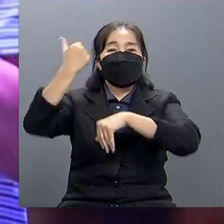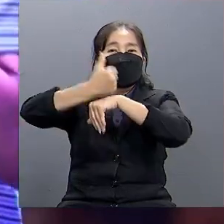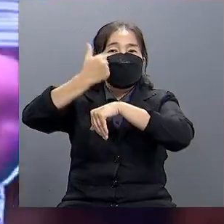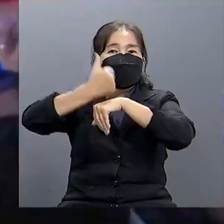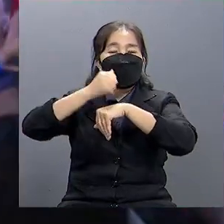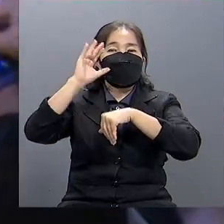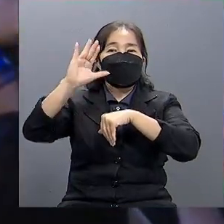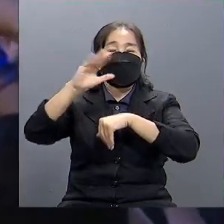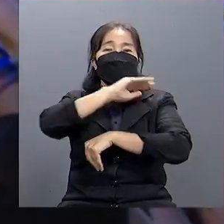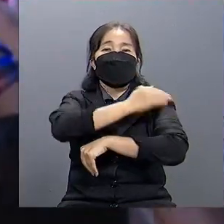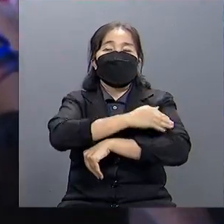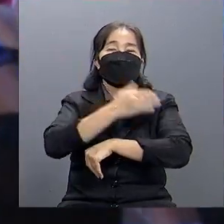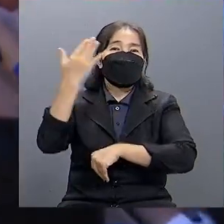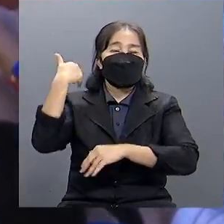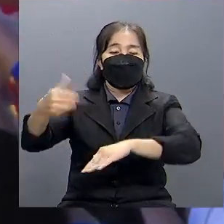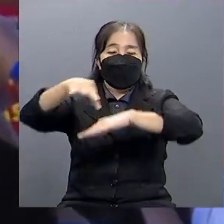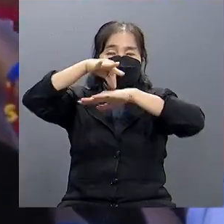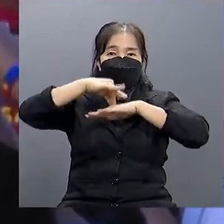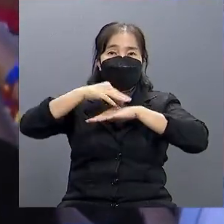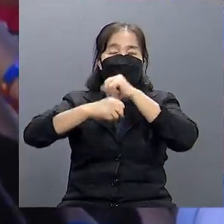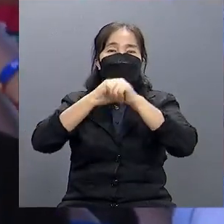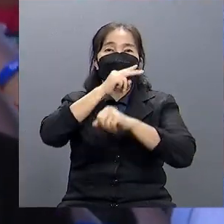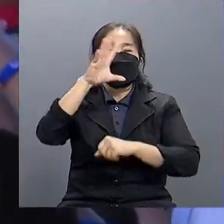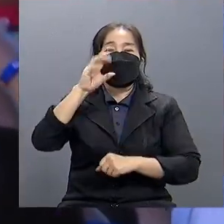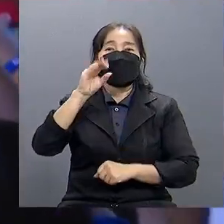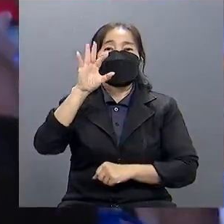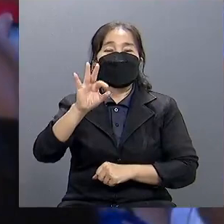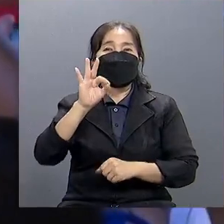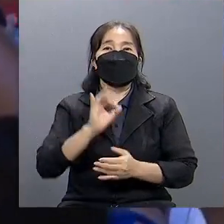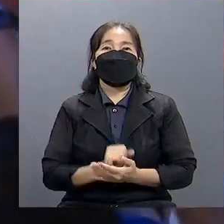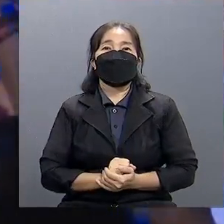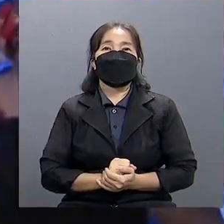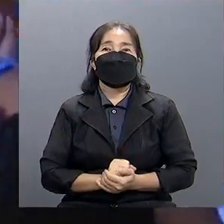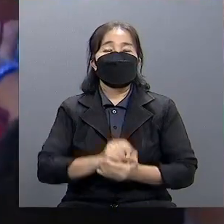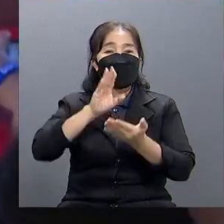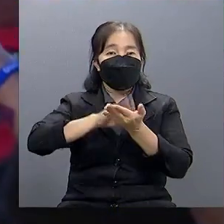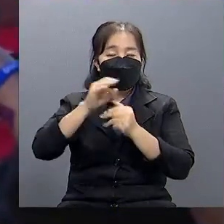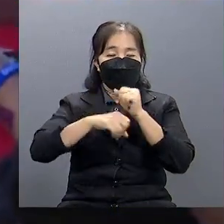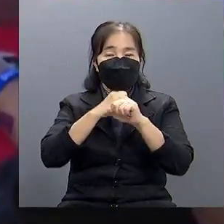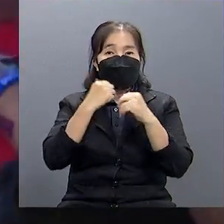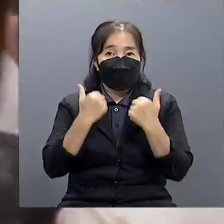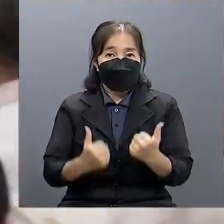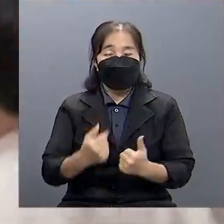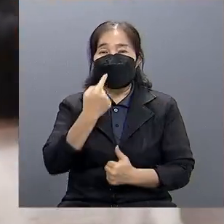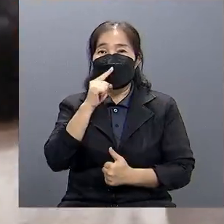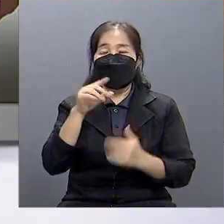ศเมื่อปี2559ค่ะข้อมูลของปีนี้นะคะเขาชี้ว่าคะแนนเฉลี่